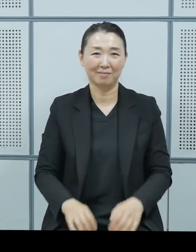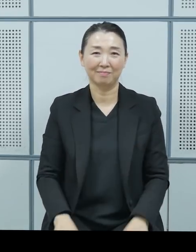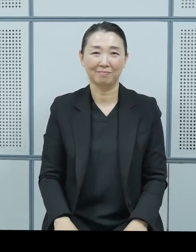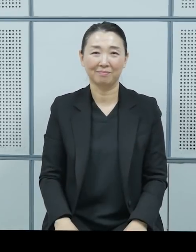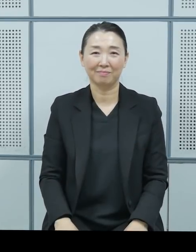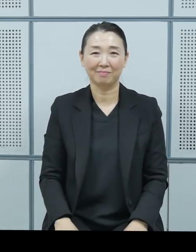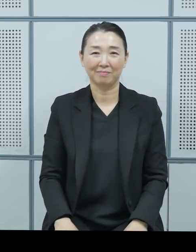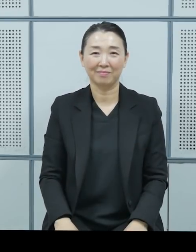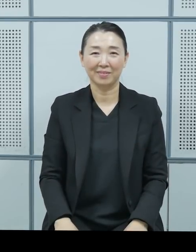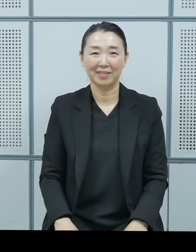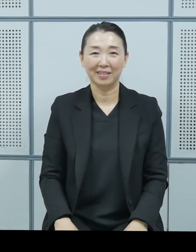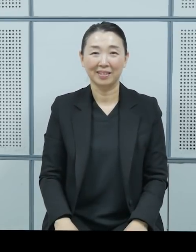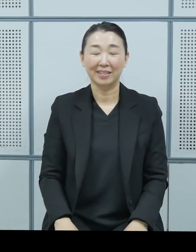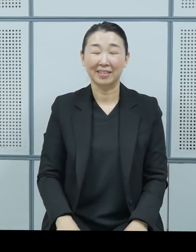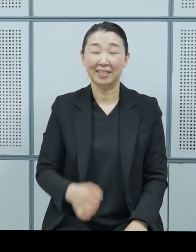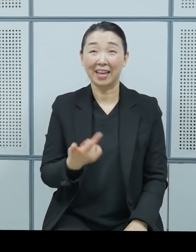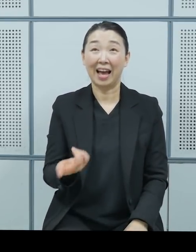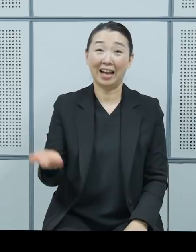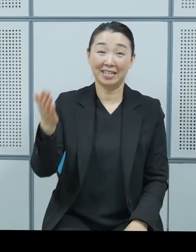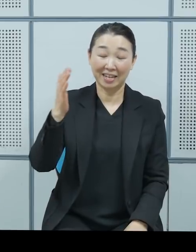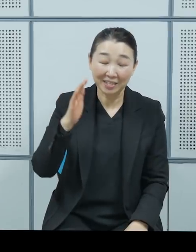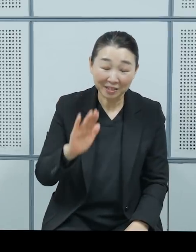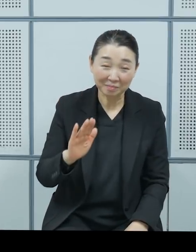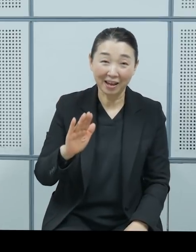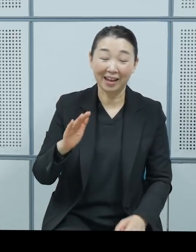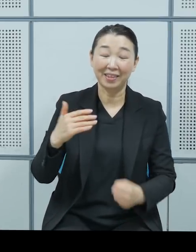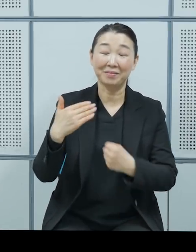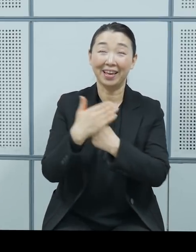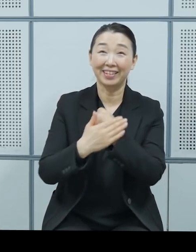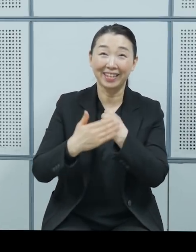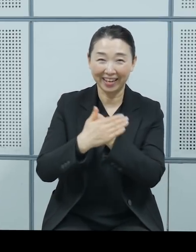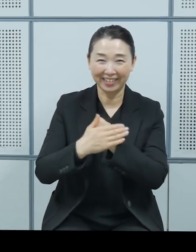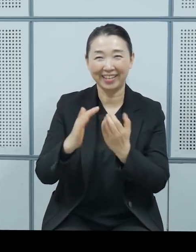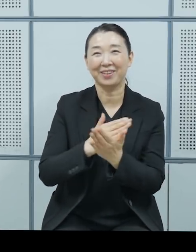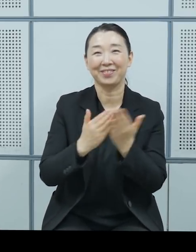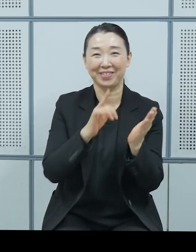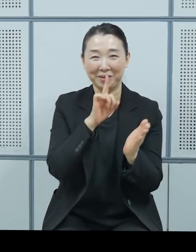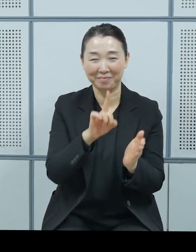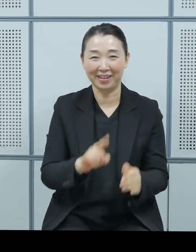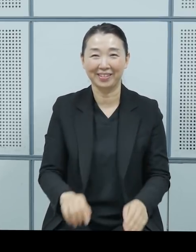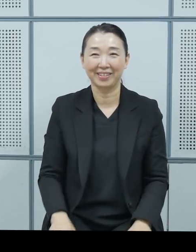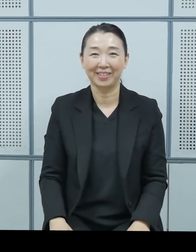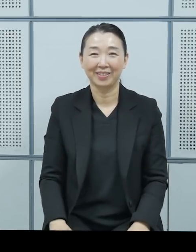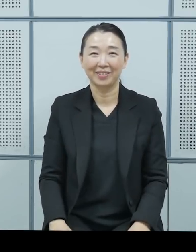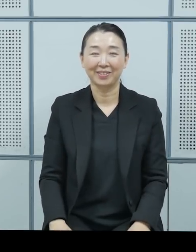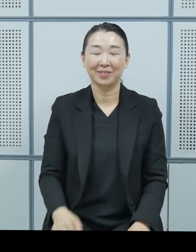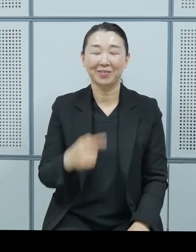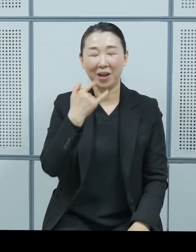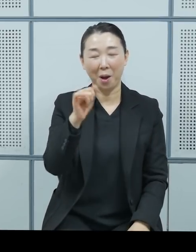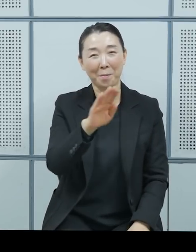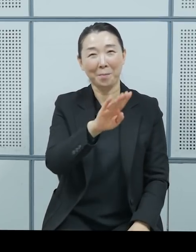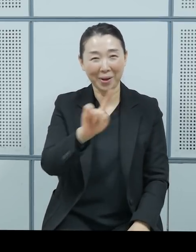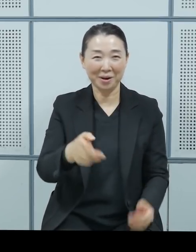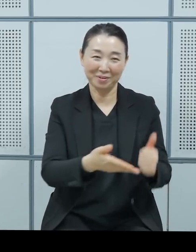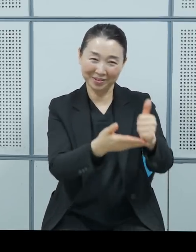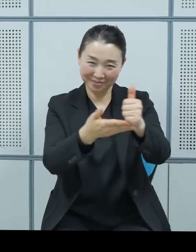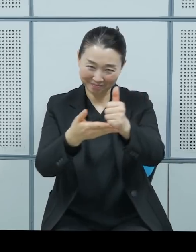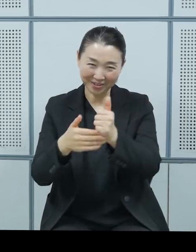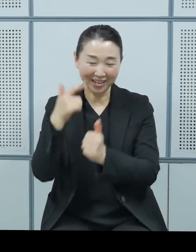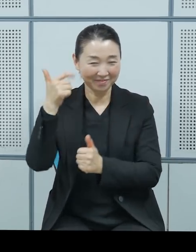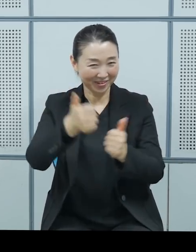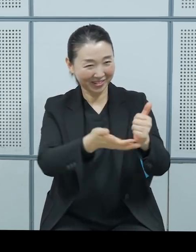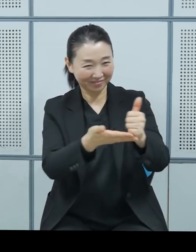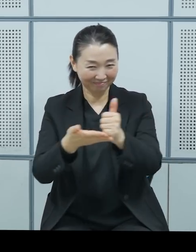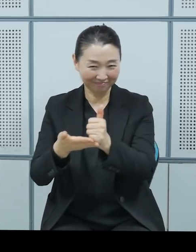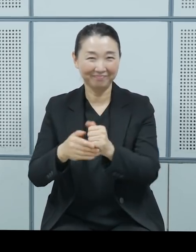하는데요. 그리 아니하실지라도 살아갈 수 있는 은혜를 나눠주신다고 합니다. 열혈 엄빠로 불리는 김병연 목사님을 모시겠습니다. 어서